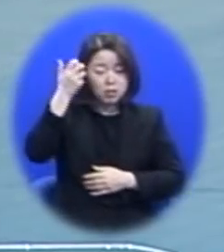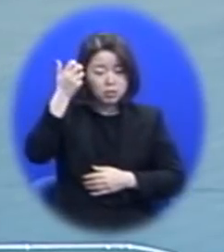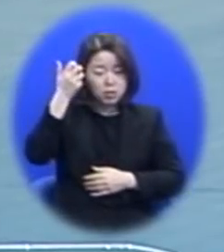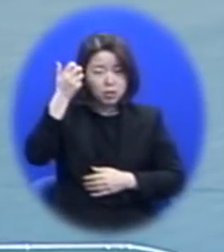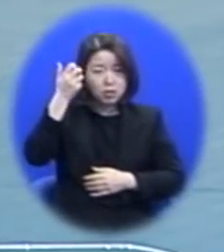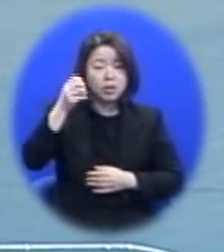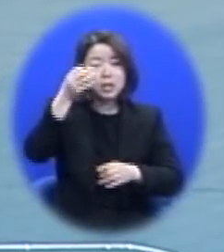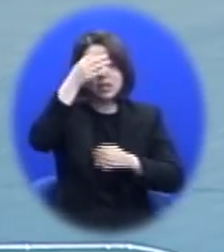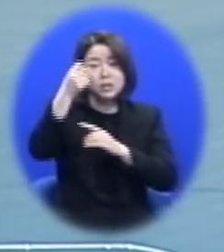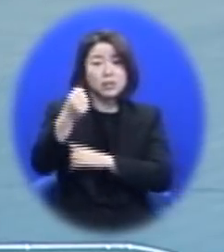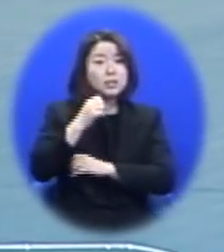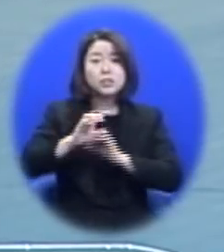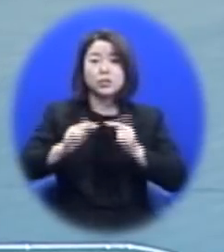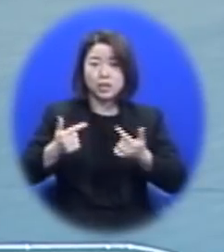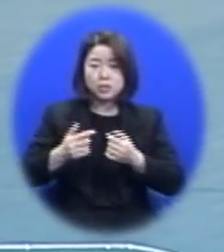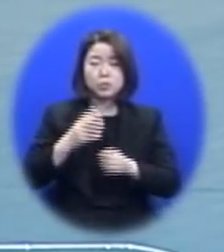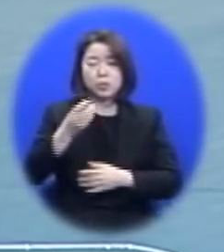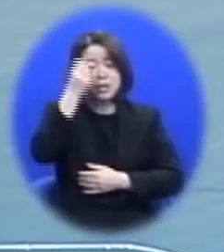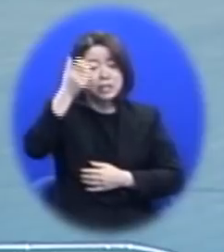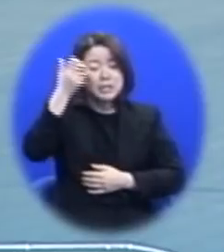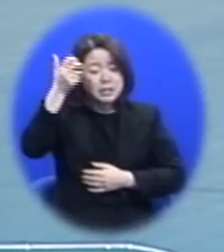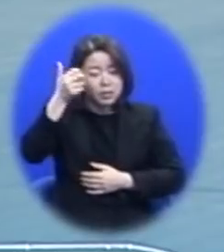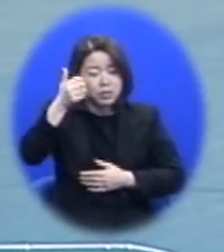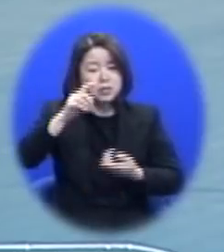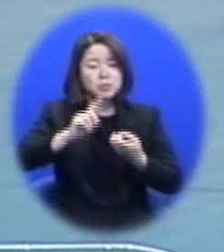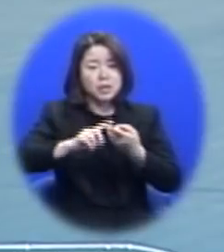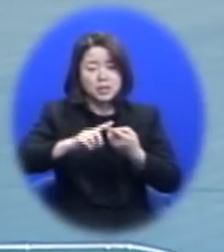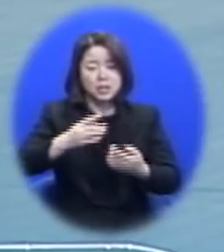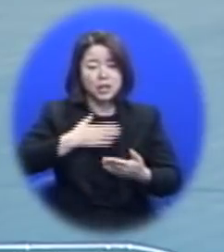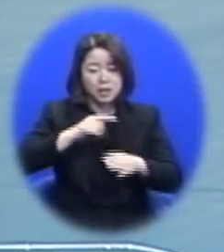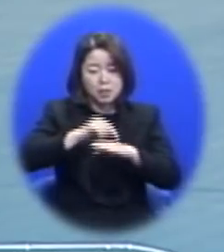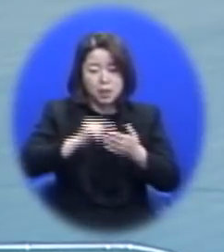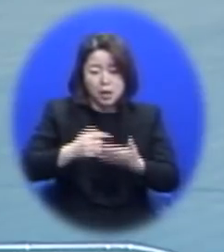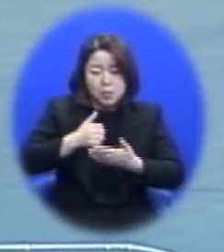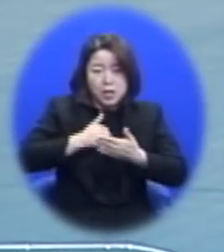아니고 성령님 그분이 제 마음에 계신데 왜